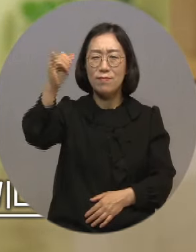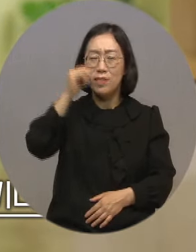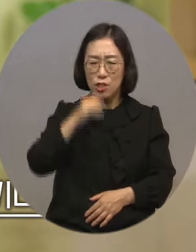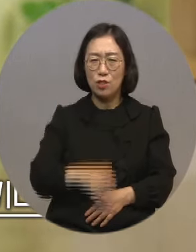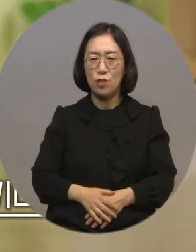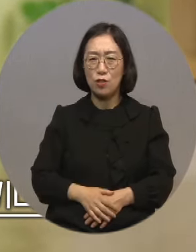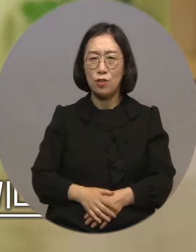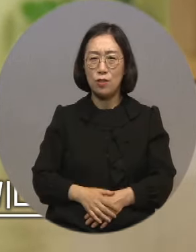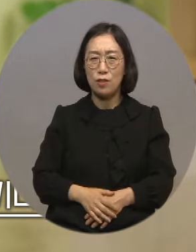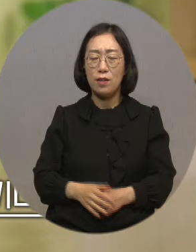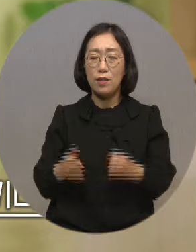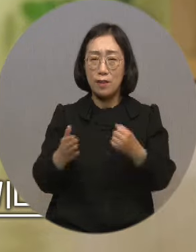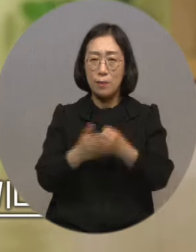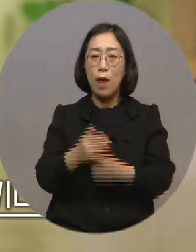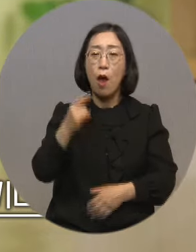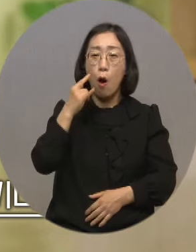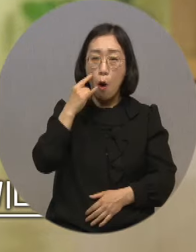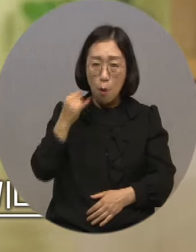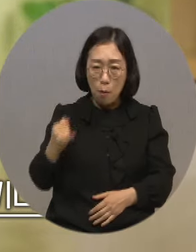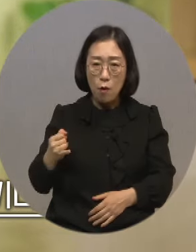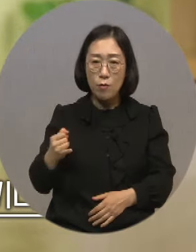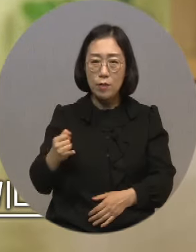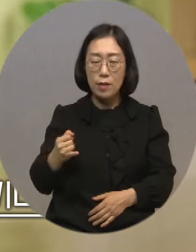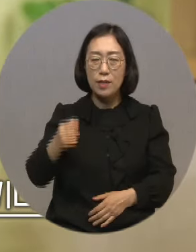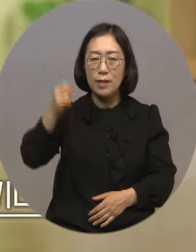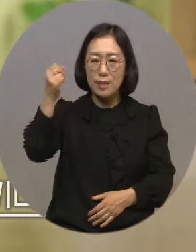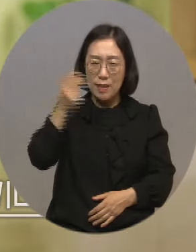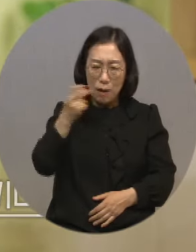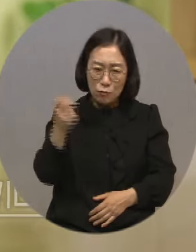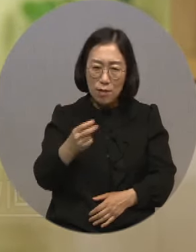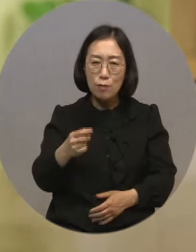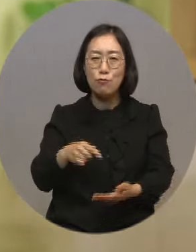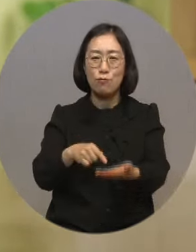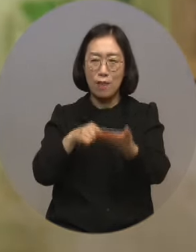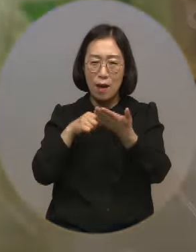그래서 아마 어머니라는 걸 자꾸 등장시키나 봅니다.